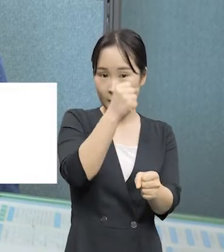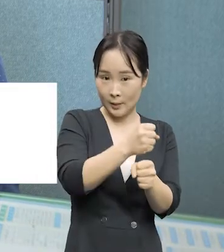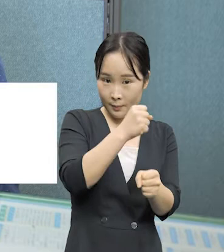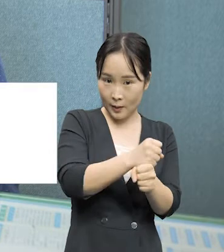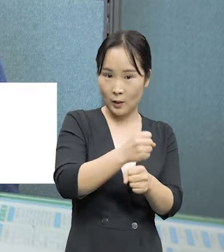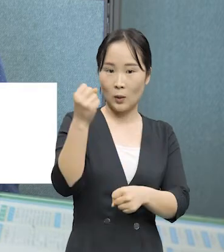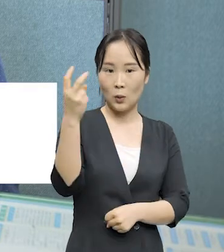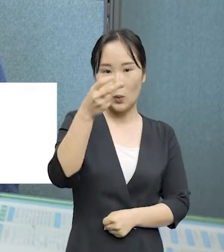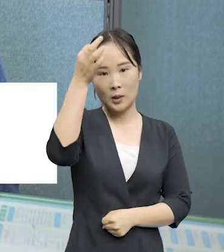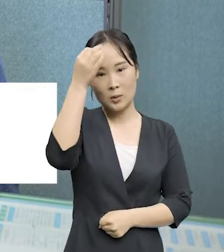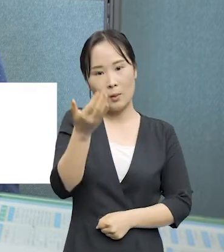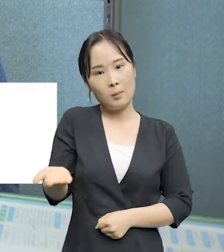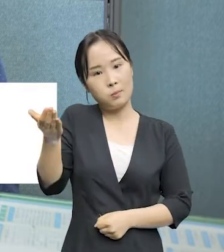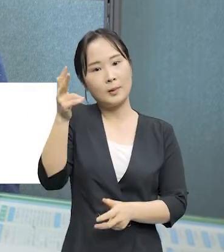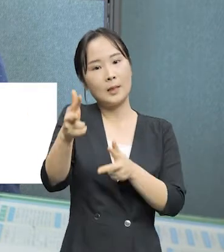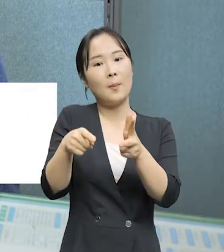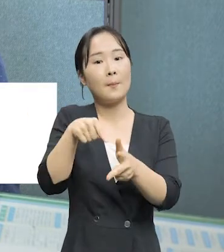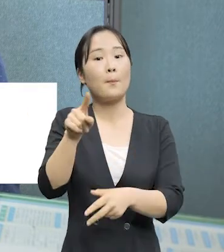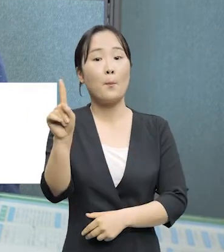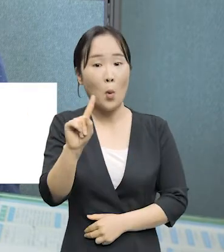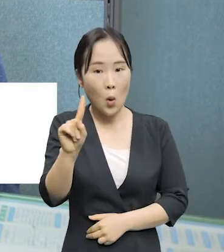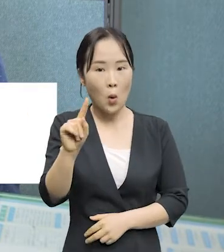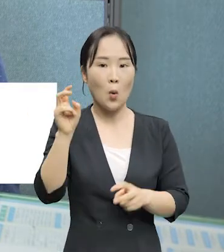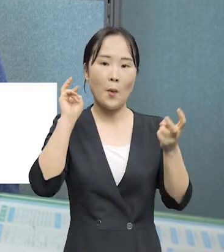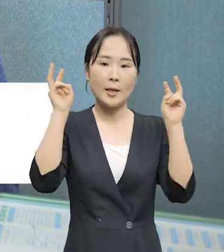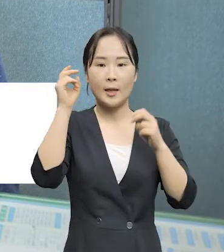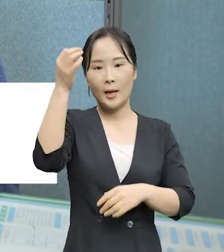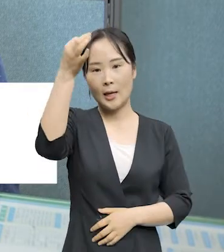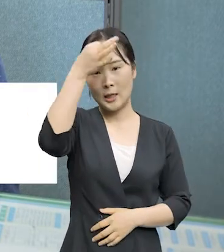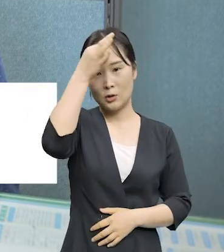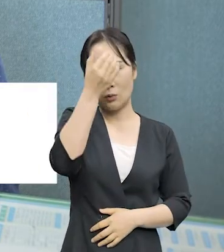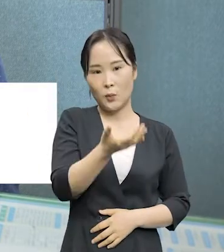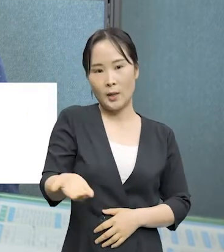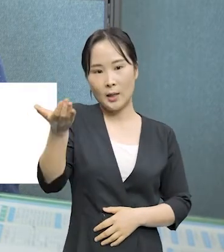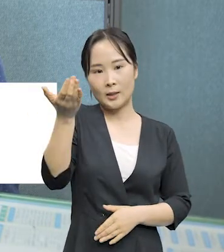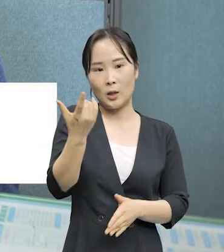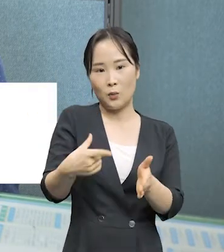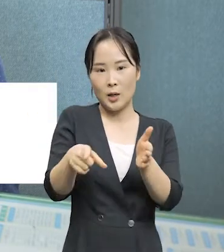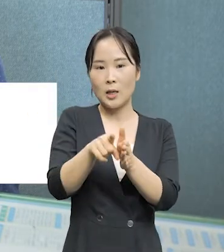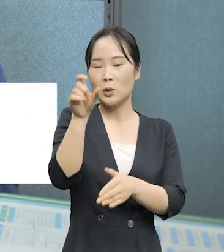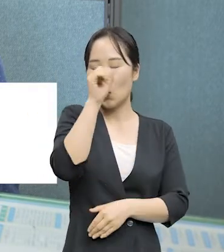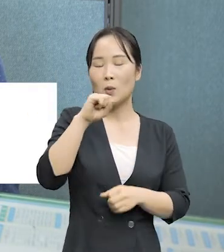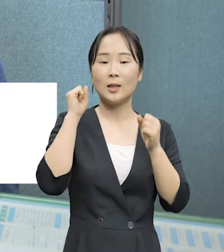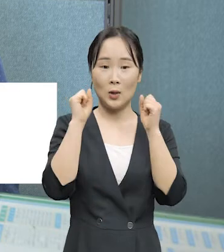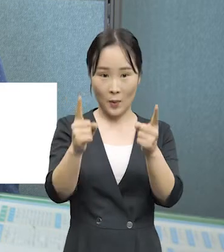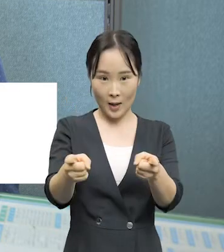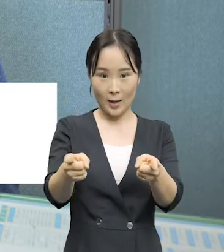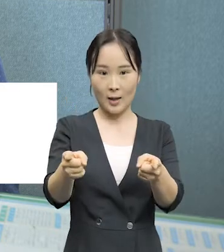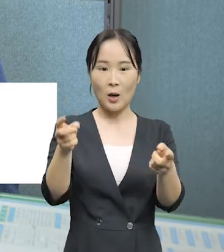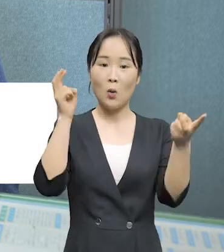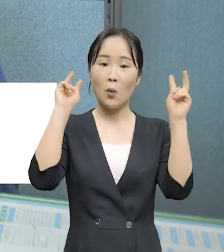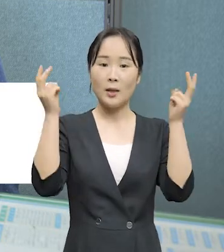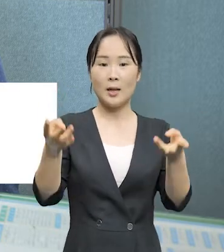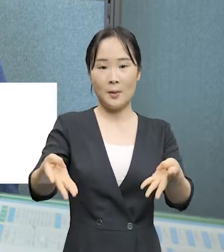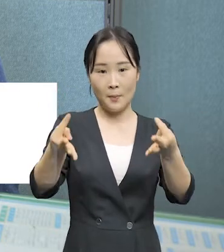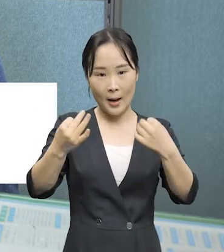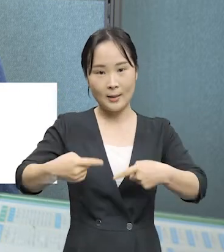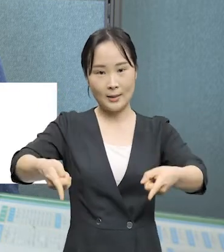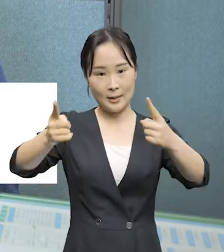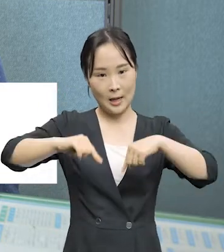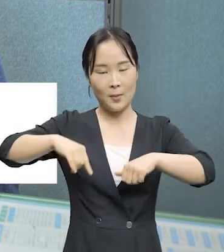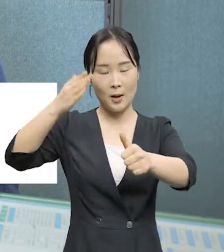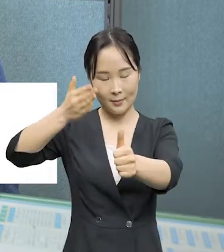사업과 고도화 지원 사업은 창업기업이 성장하는 데 있어 마중물 역할을 할 것입니다. 지원이 필요한